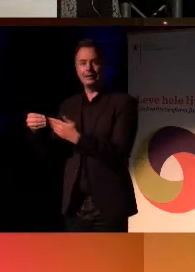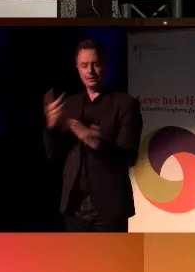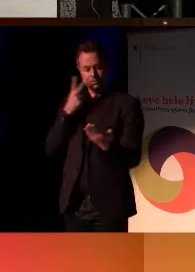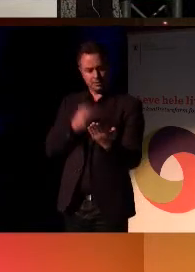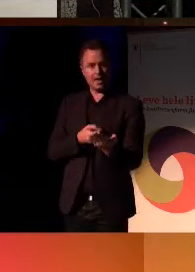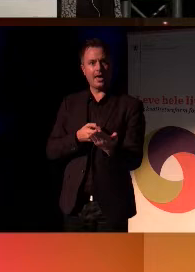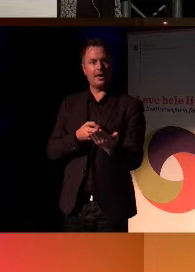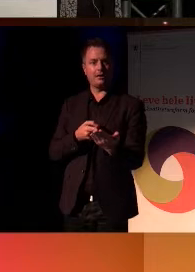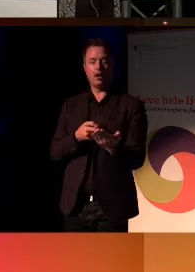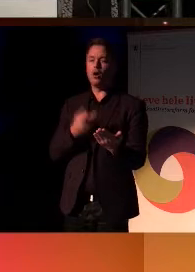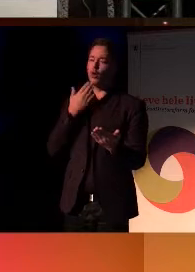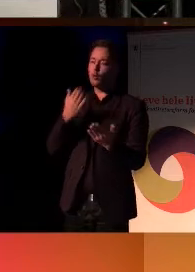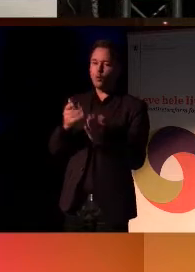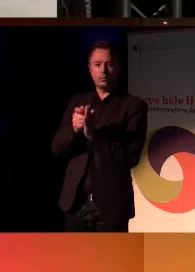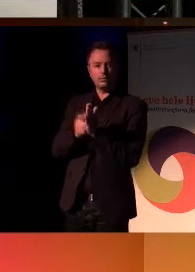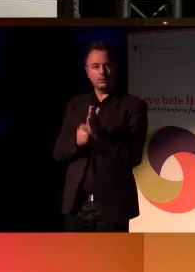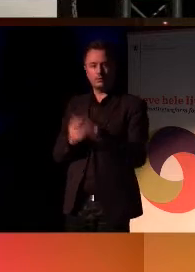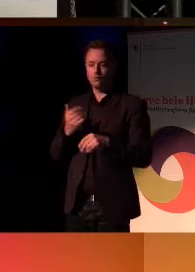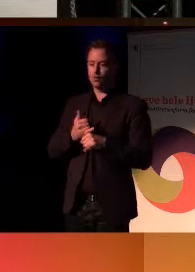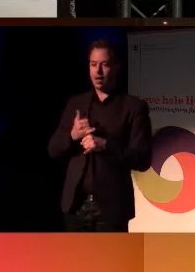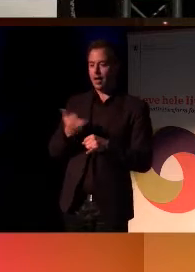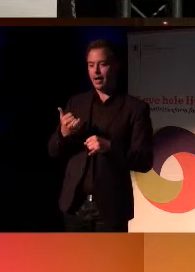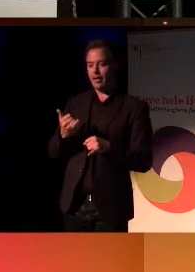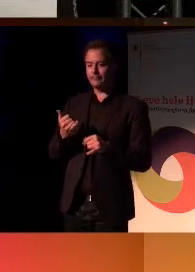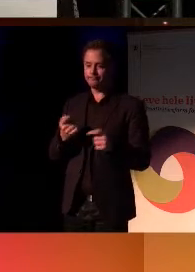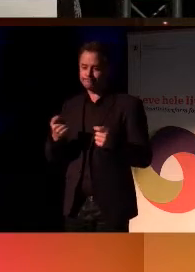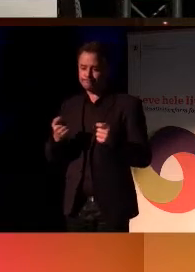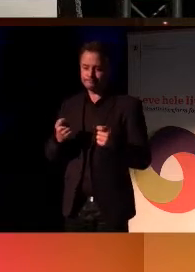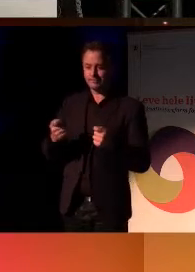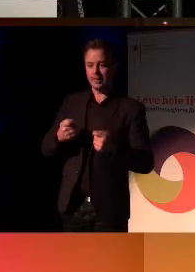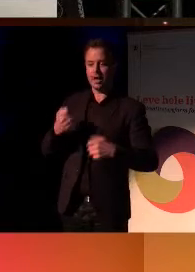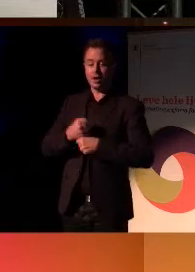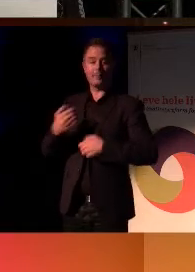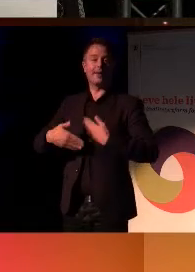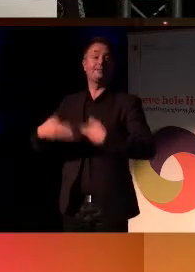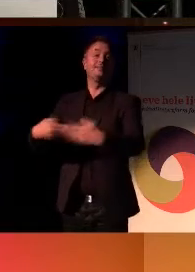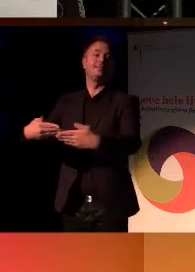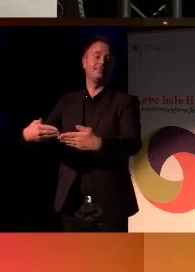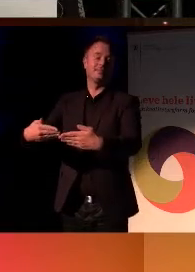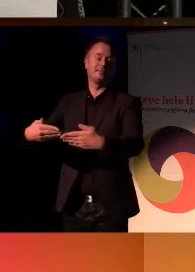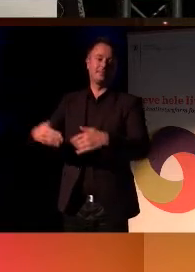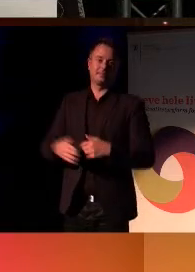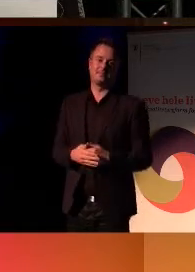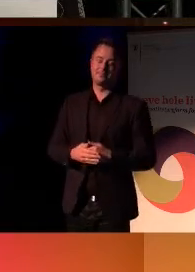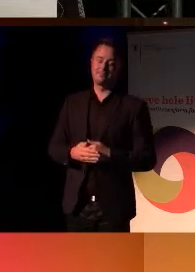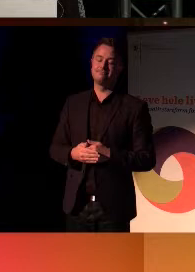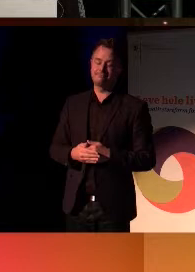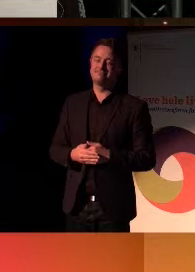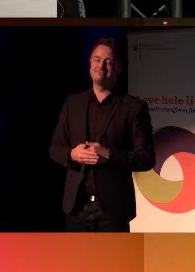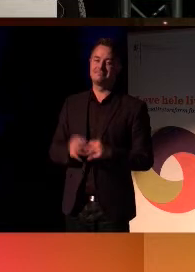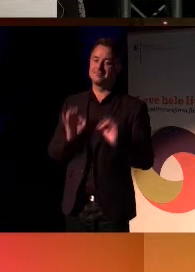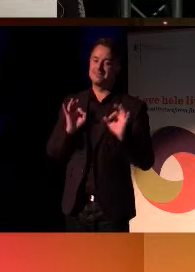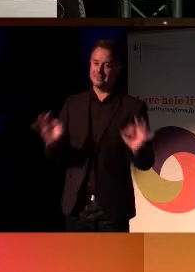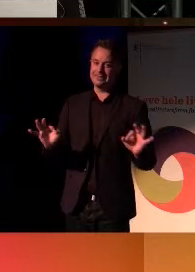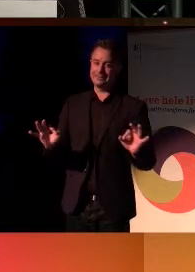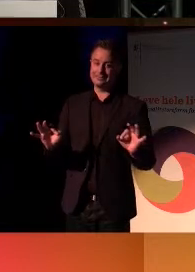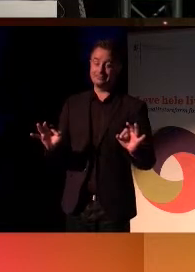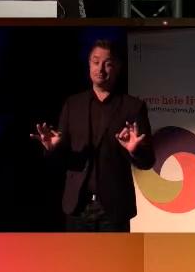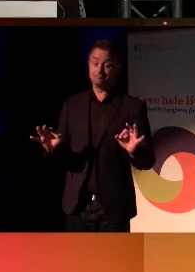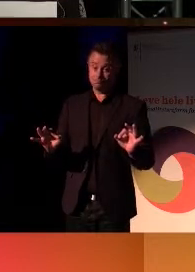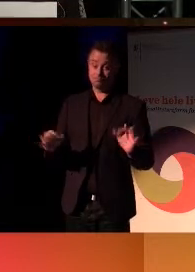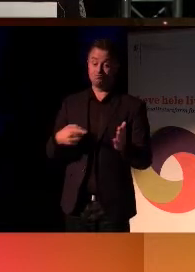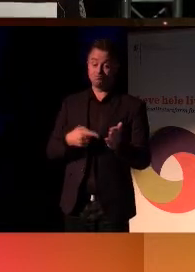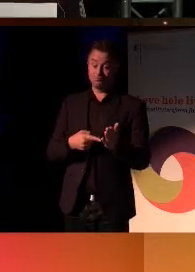god retning på hvordan vi skal drive arbeidet vårt videre. Veldig fint. Men den er